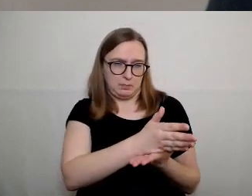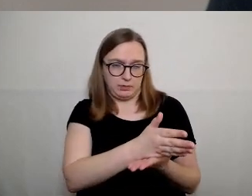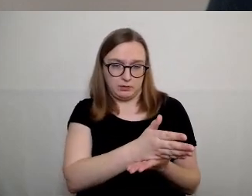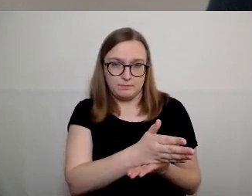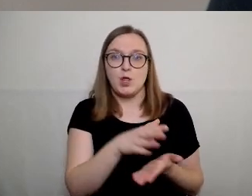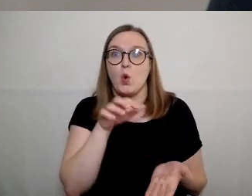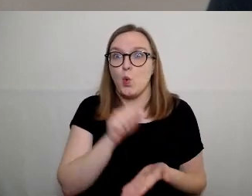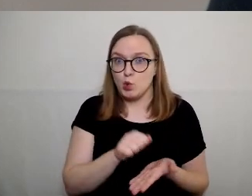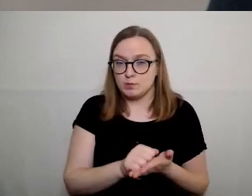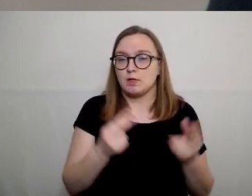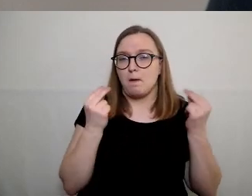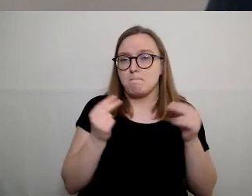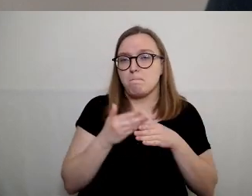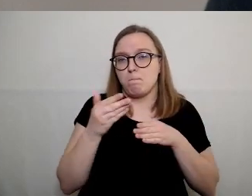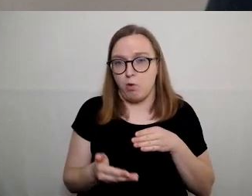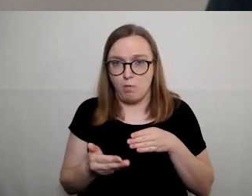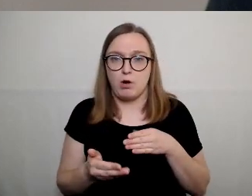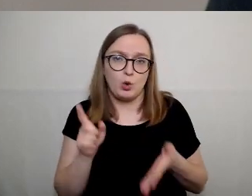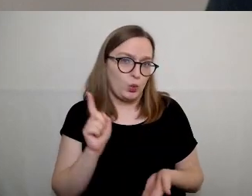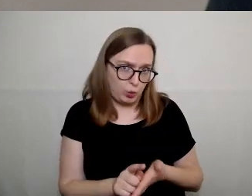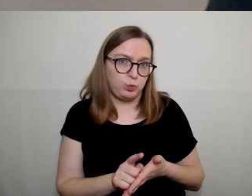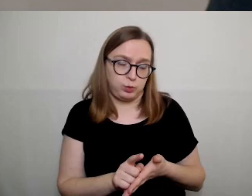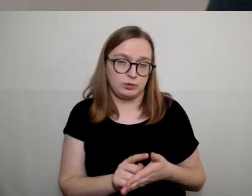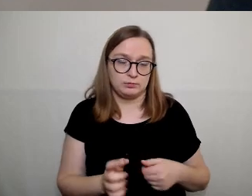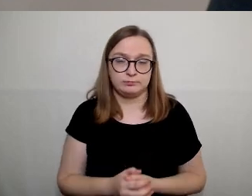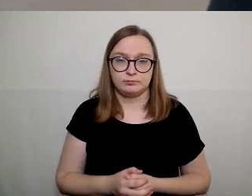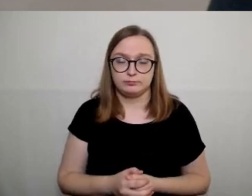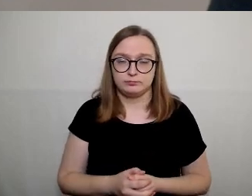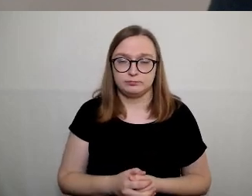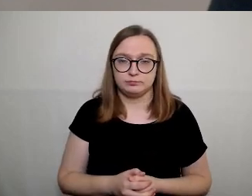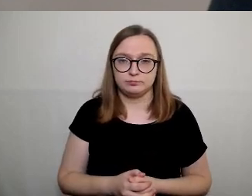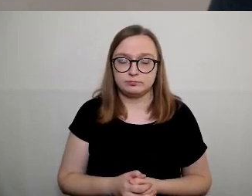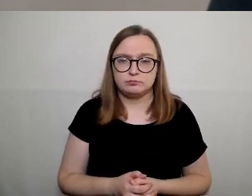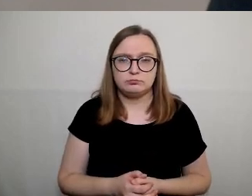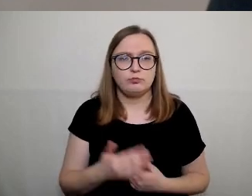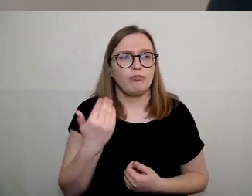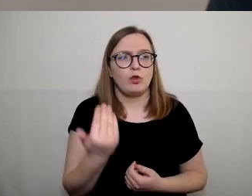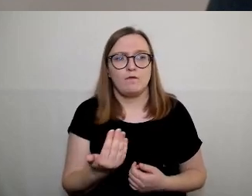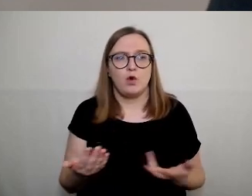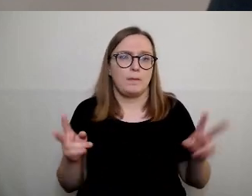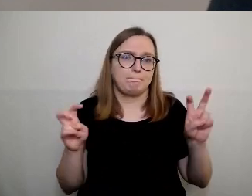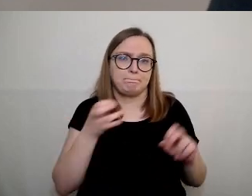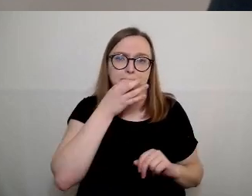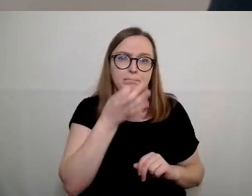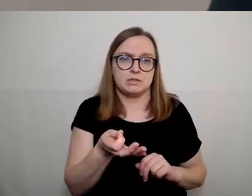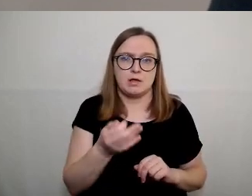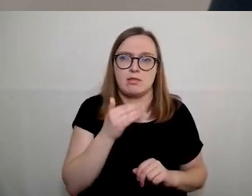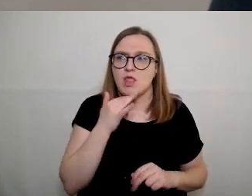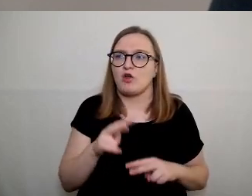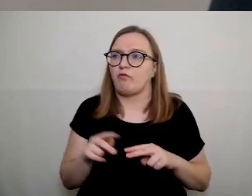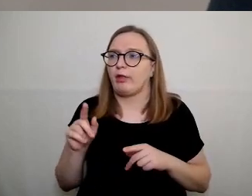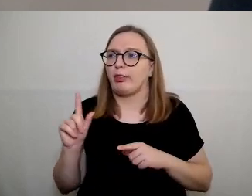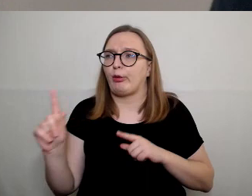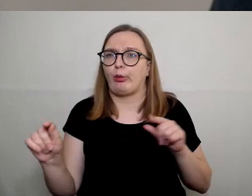po mokyklos, koks jis turėtų būti, kad jis turėtų būti ne kažkur, tai sakykime, tokios neaiškiose vietose, bet mes